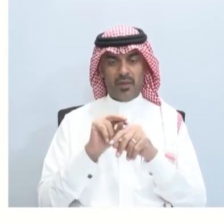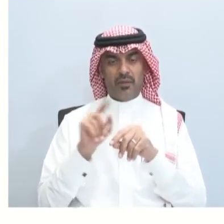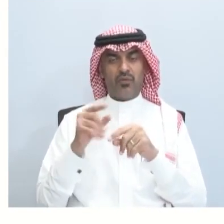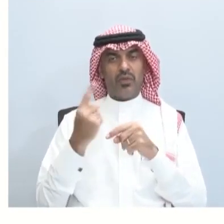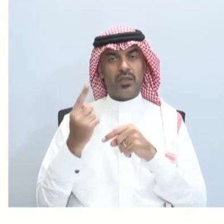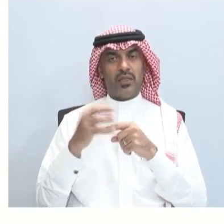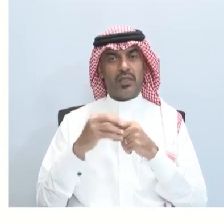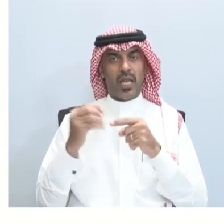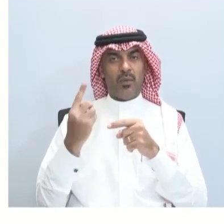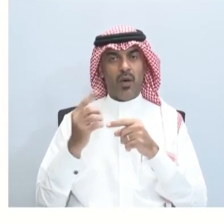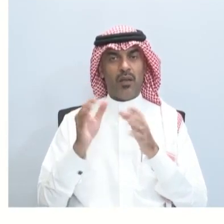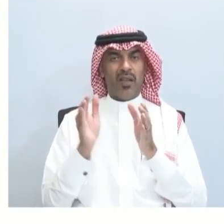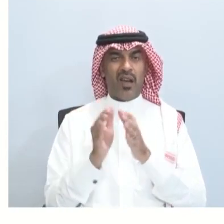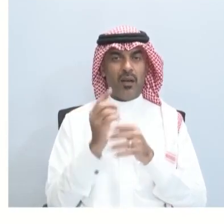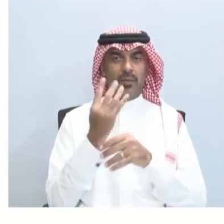من اربعه